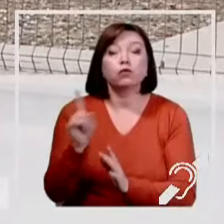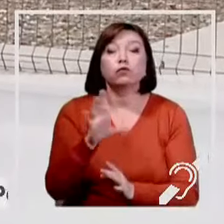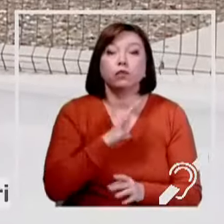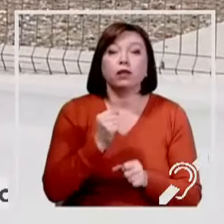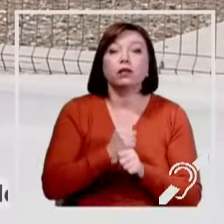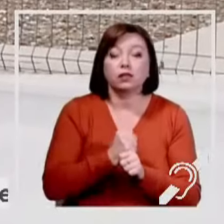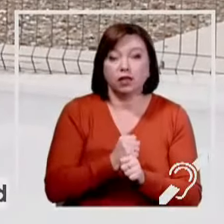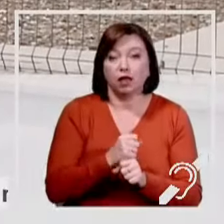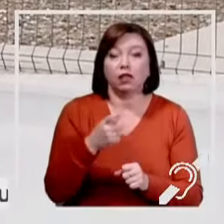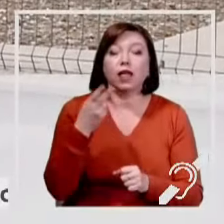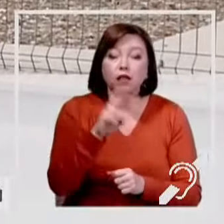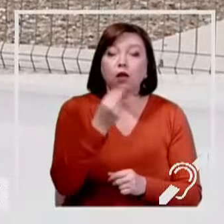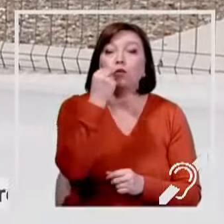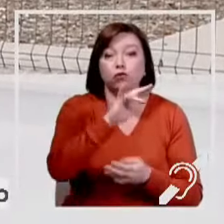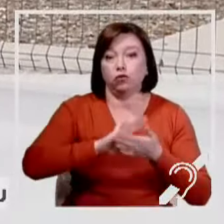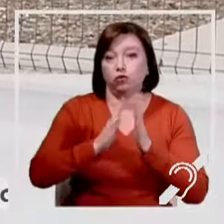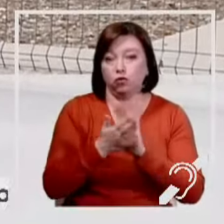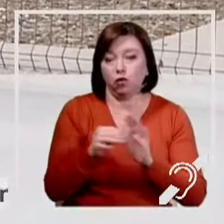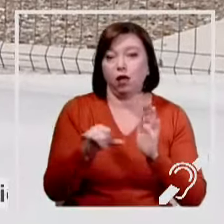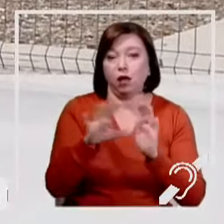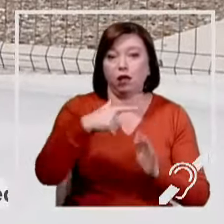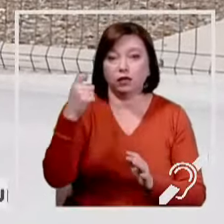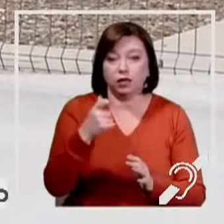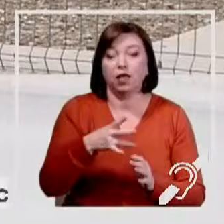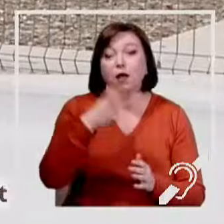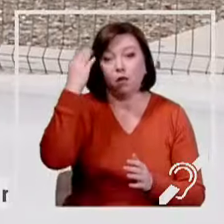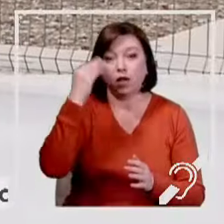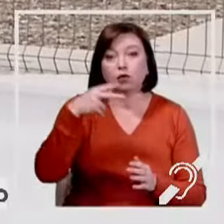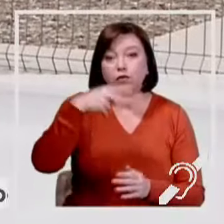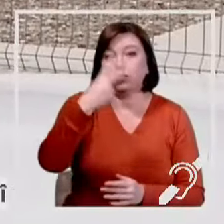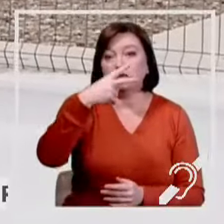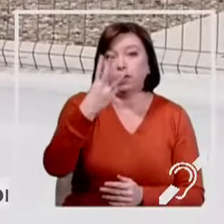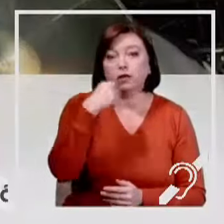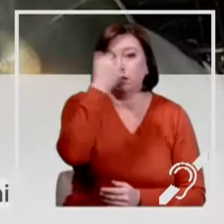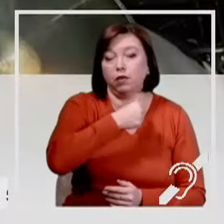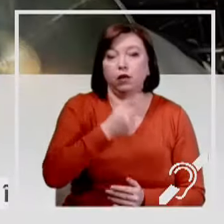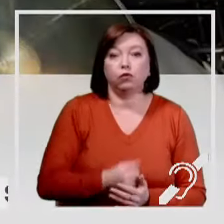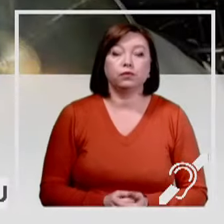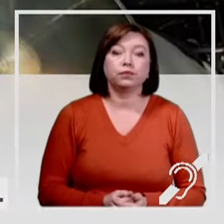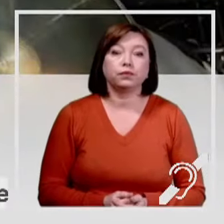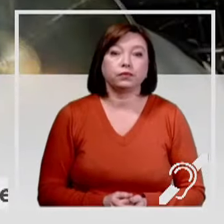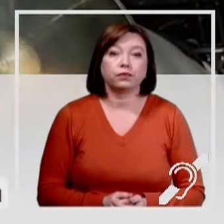fost întreprinși pentru a spori reziliența energetică a țării în anul 2023.